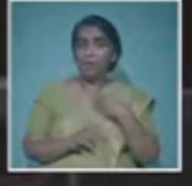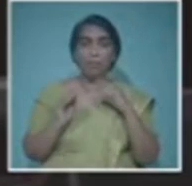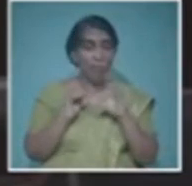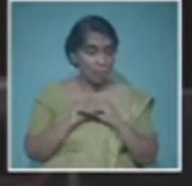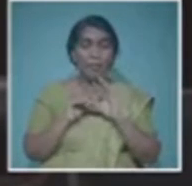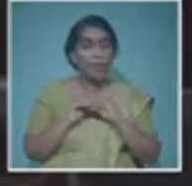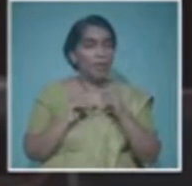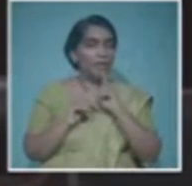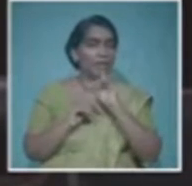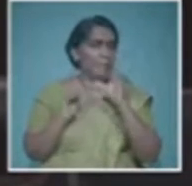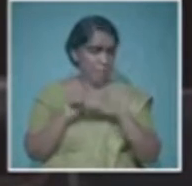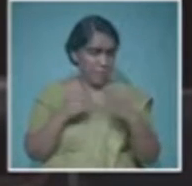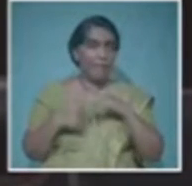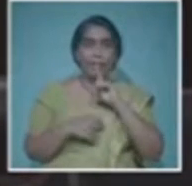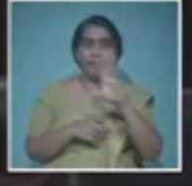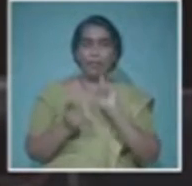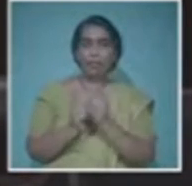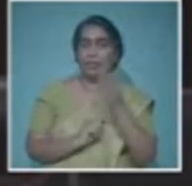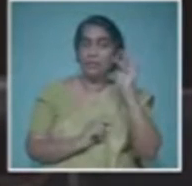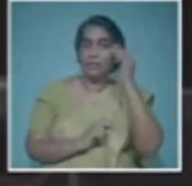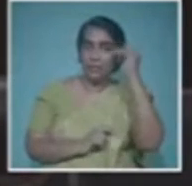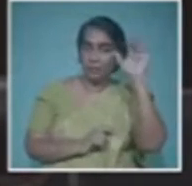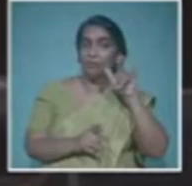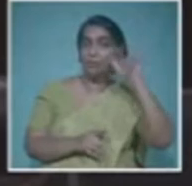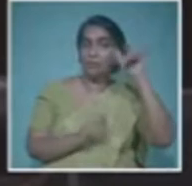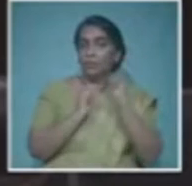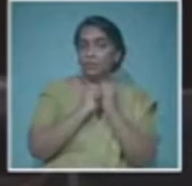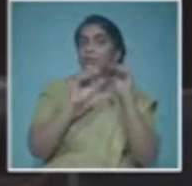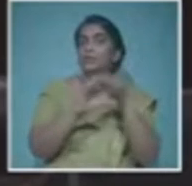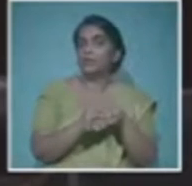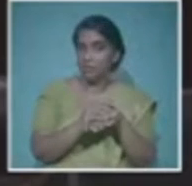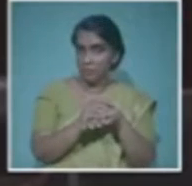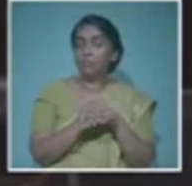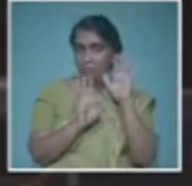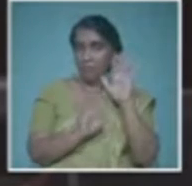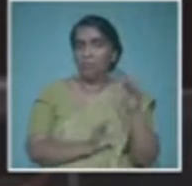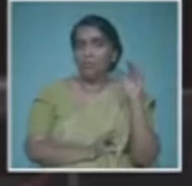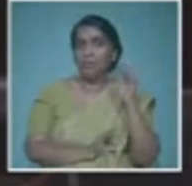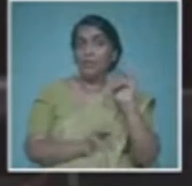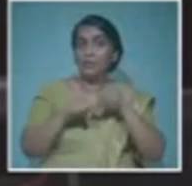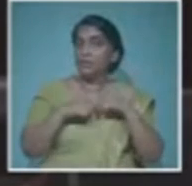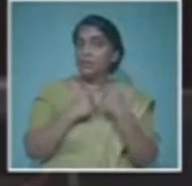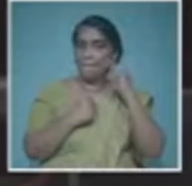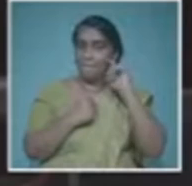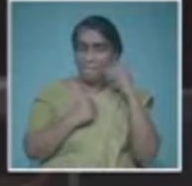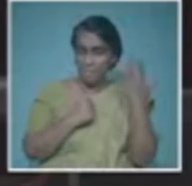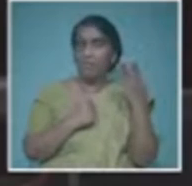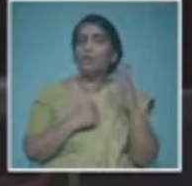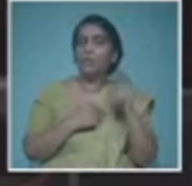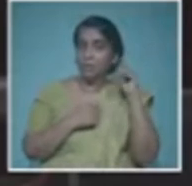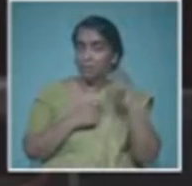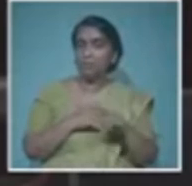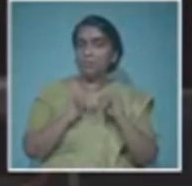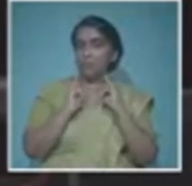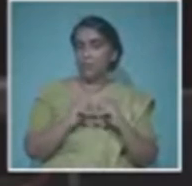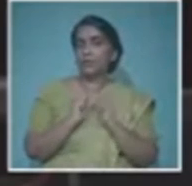බව සංගමමින් සමහර කාන්තාවන් ගුවන් සේවිකාවන් ලෙස බැඳී ඇති බැව් සමාගම නොදන්නා නිසා එලෙස